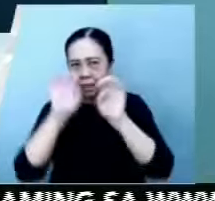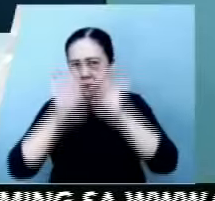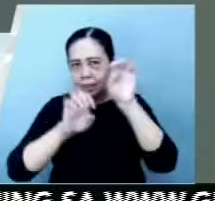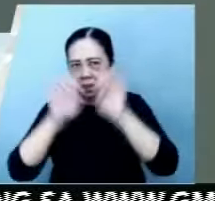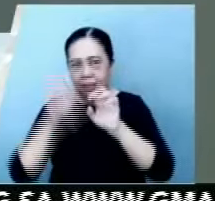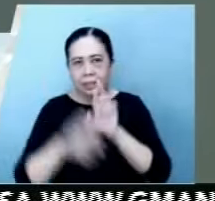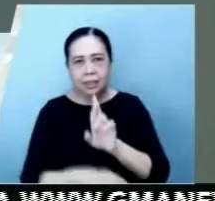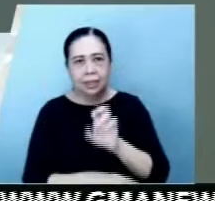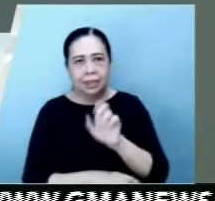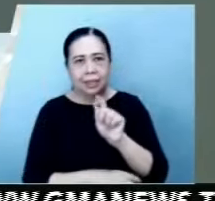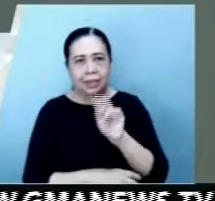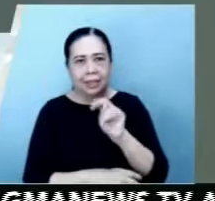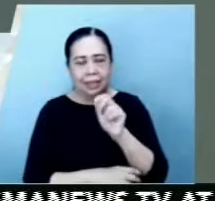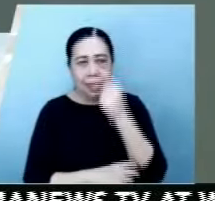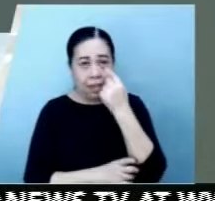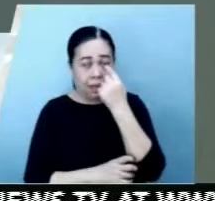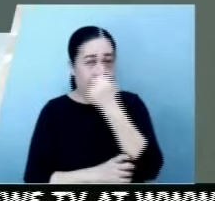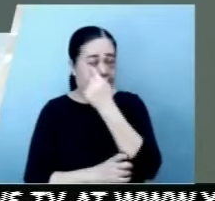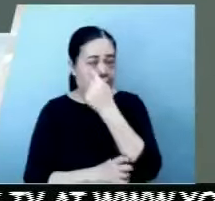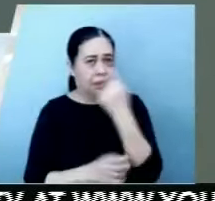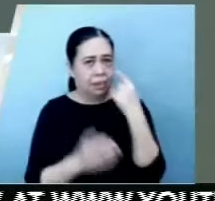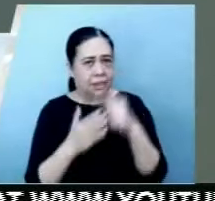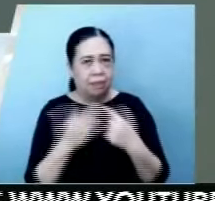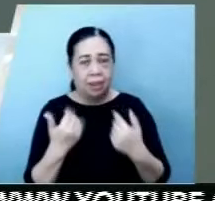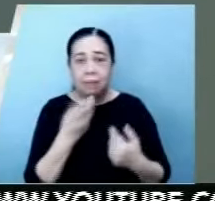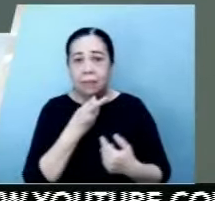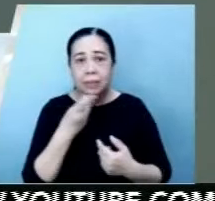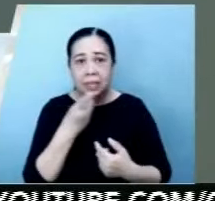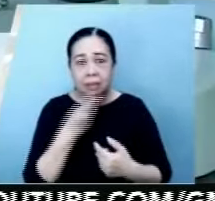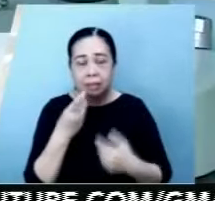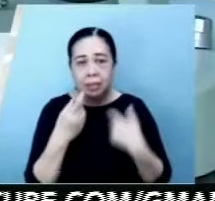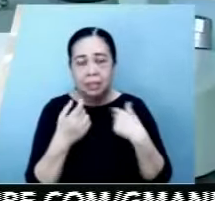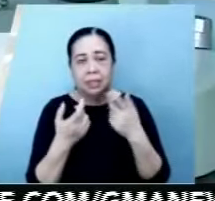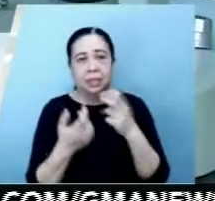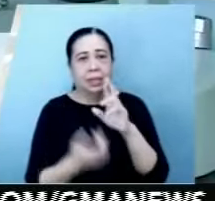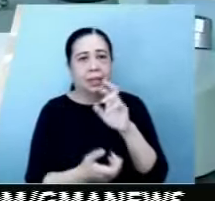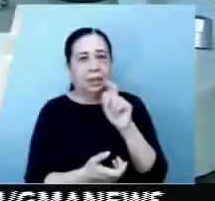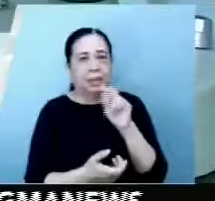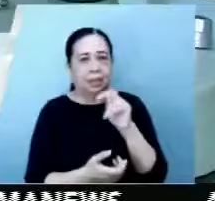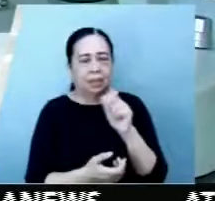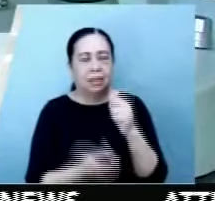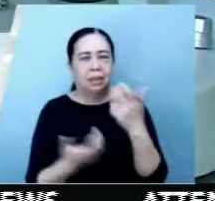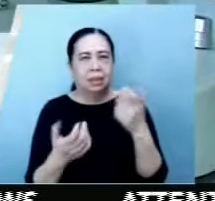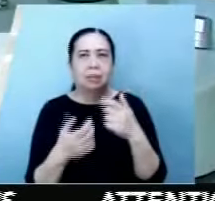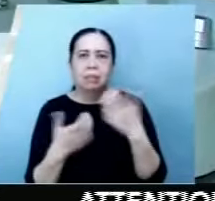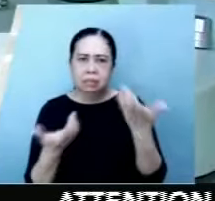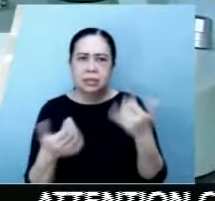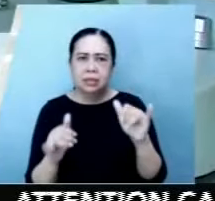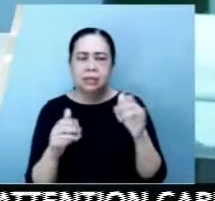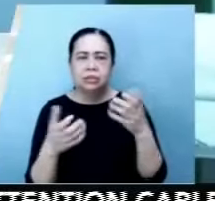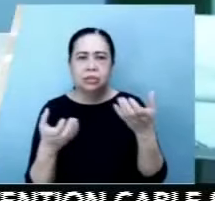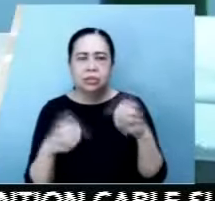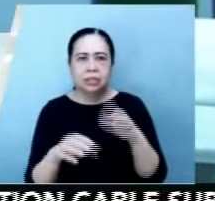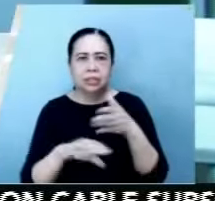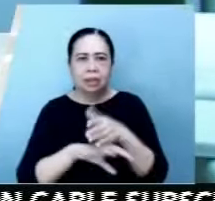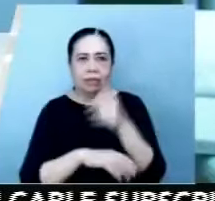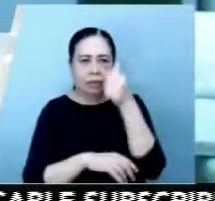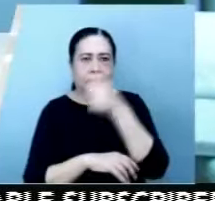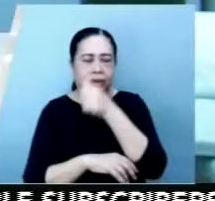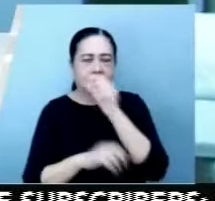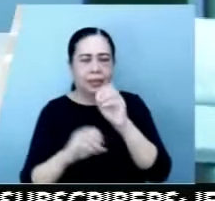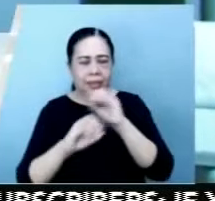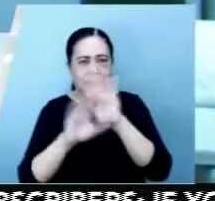check kung may diabetic retinopathy. Malaki po yung chance na makakita siya after cataract surgery. Mga